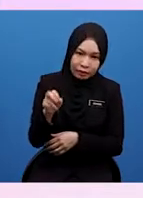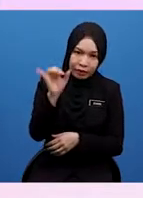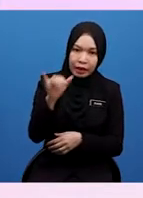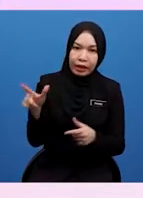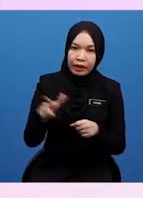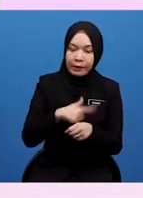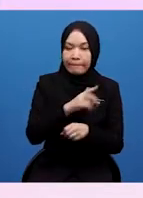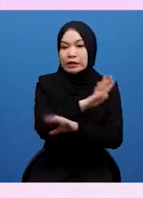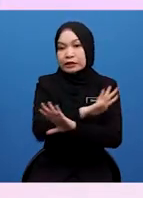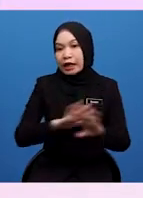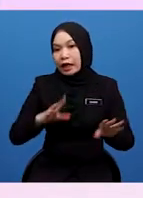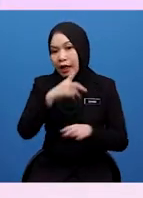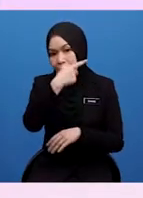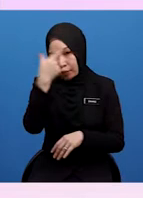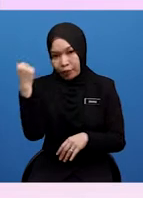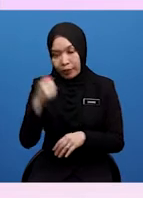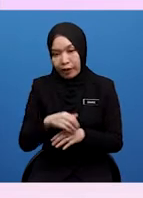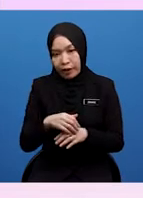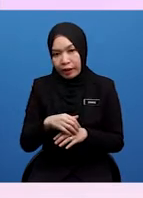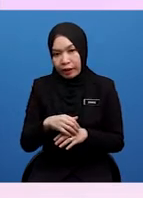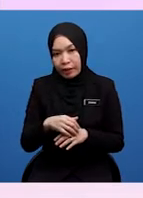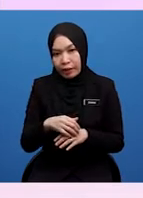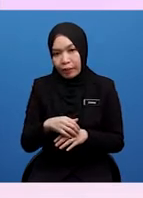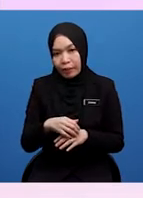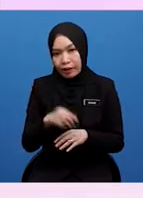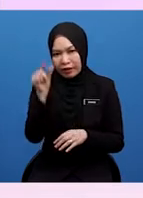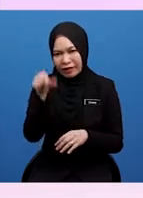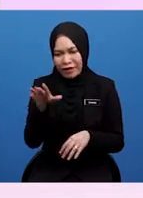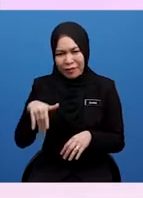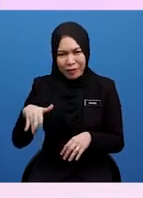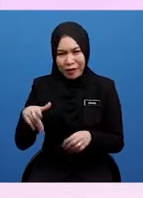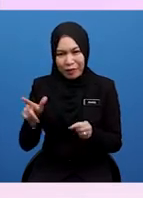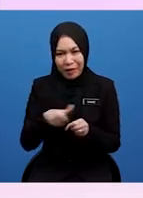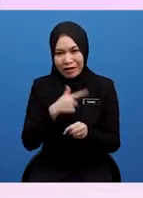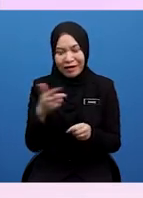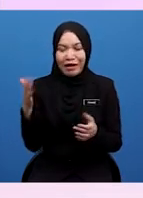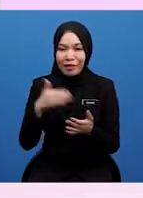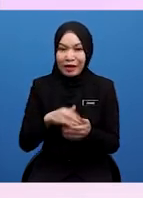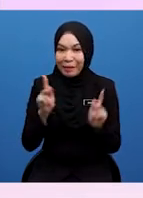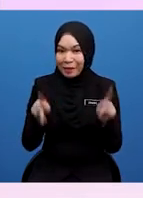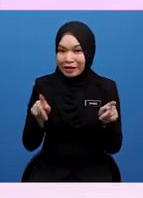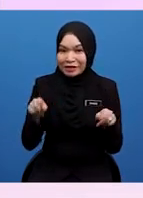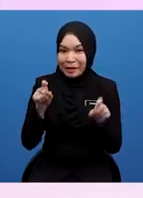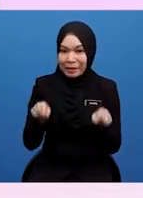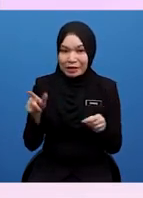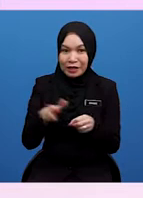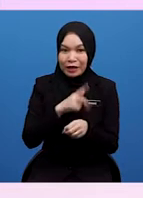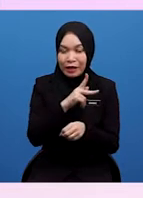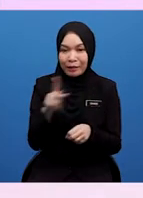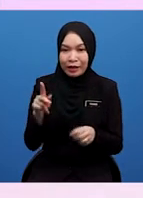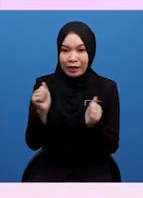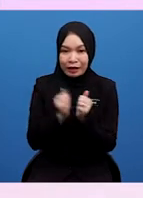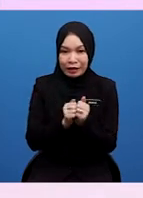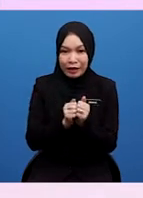Jangan lupa, graf tersebut belum lengkap lagi. Pelajar perlu melengkapkannya